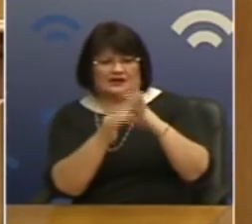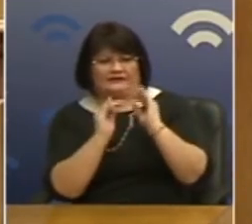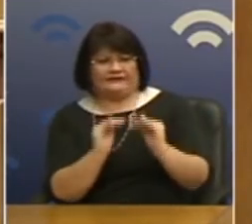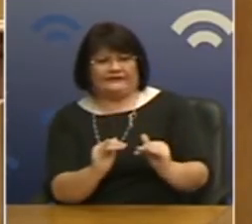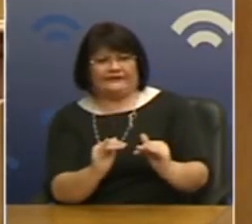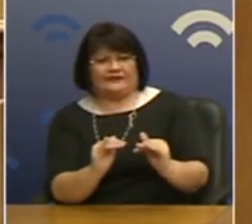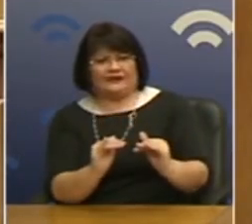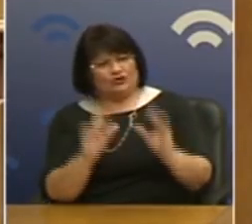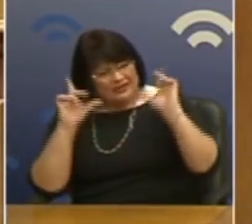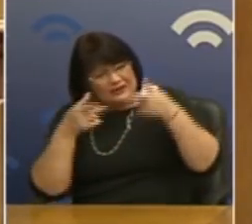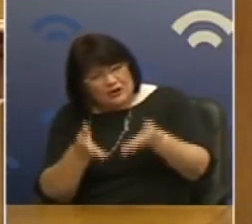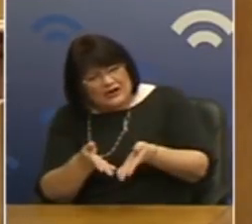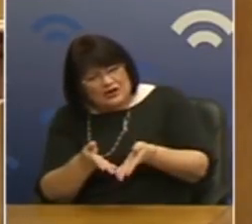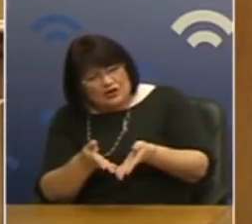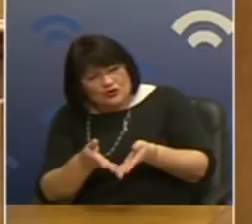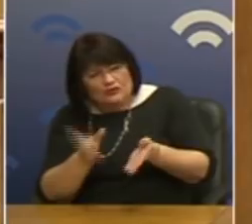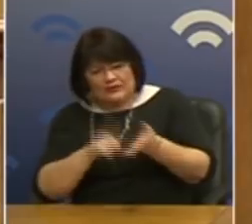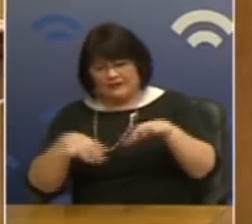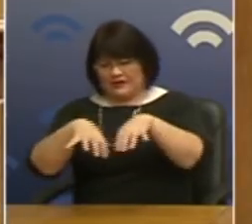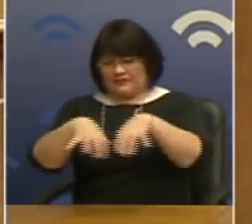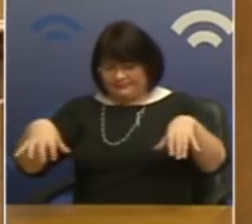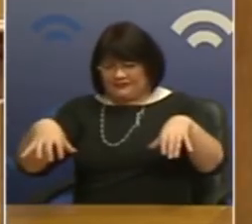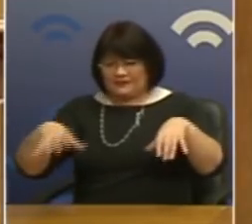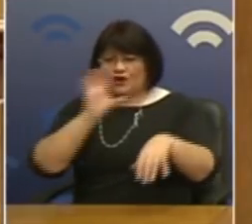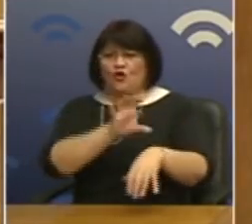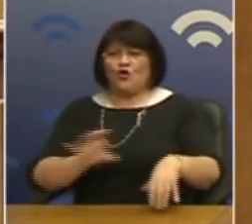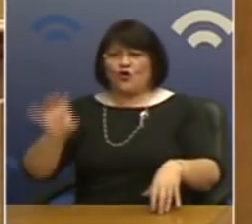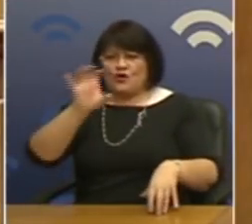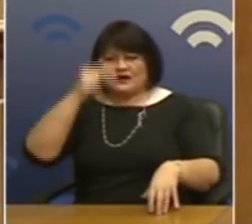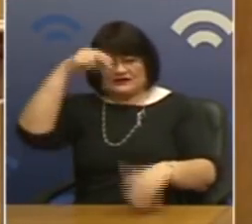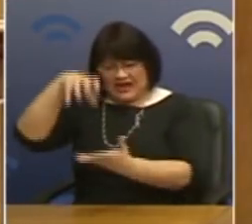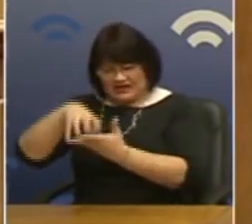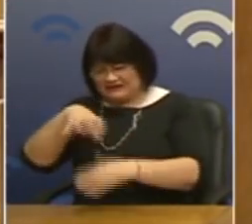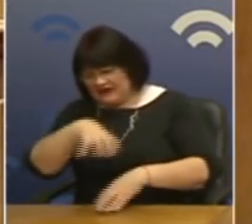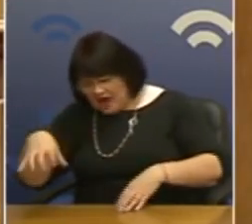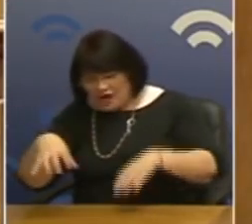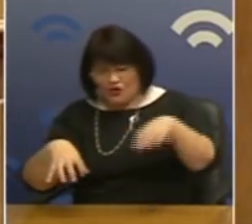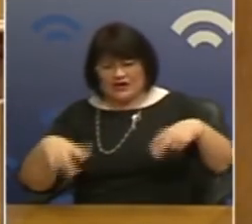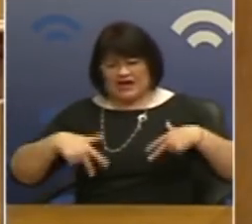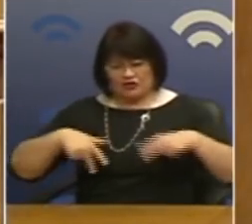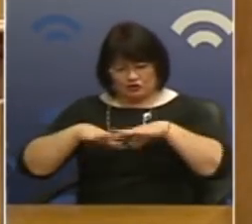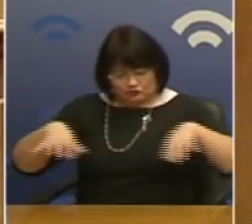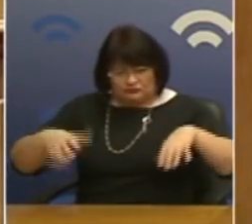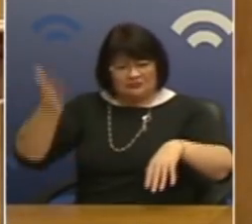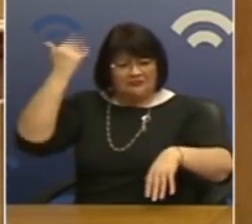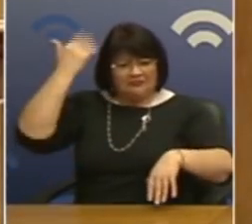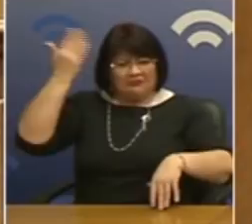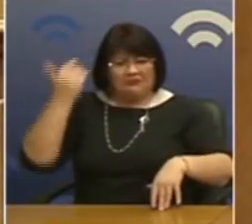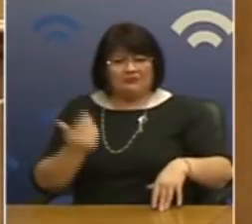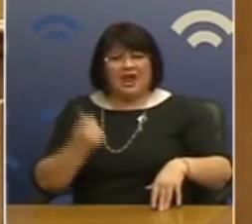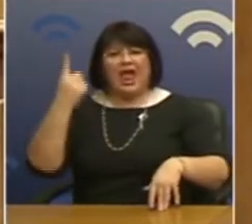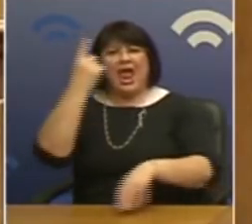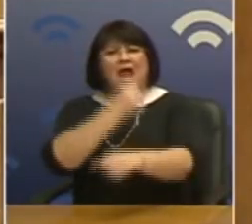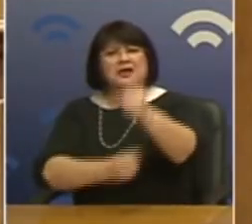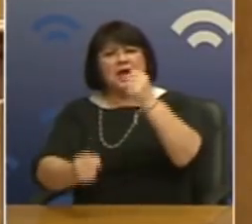πλήρη διαχωρισμό τους, ο οποίος σε άλλες χώρες έχει συντελεστεί πριν δεκαετίες, ακόμα και πριν ένα αιώνα και